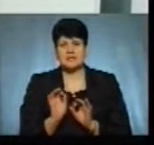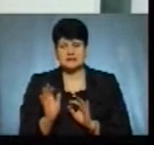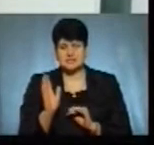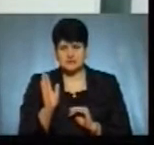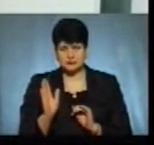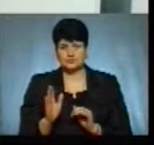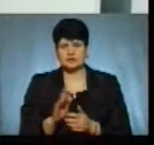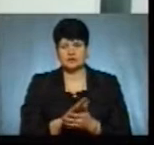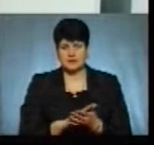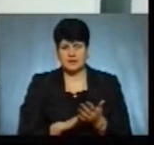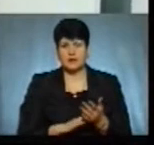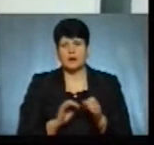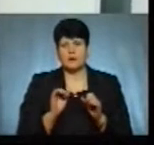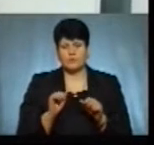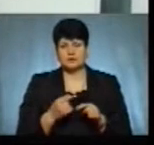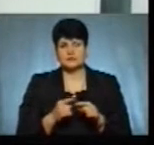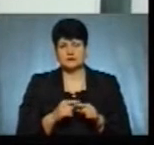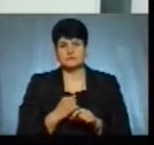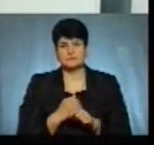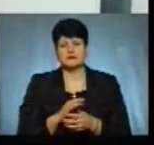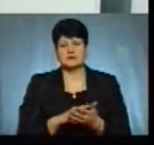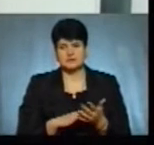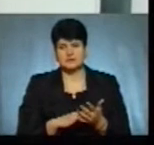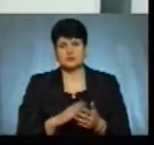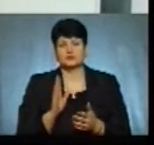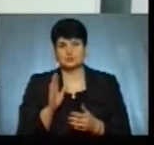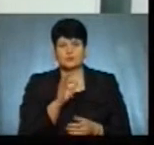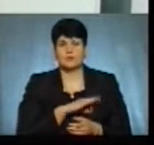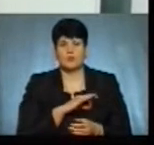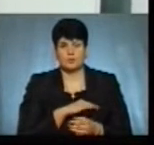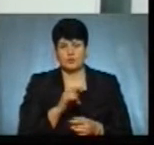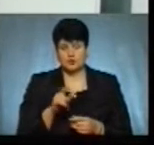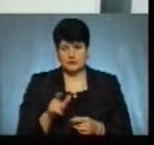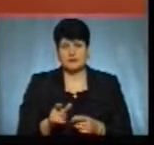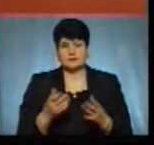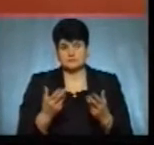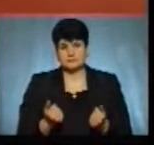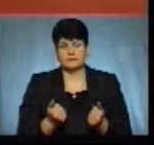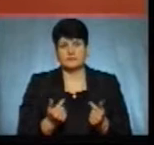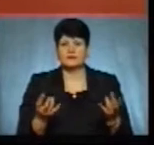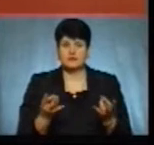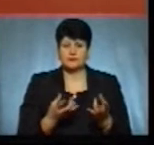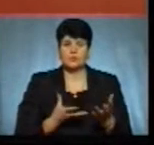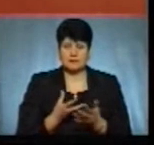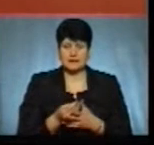в принципі, може на це піти також. Тобто, якщо буде попит людей, то чому ні? Чи потрібно сплачувати якусь